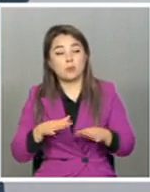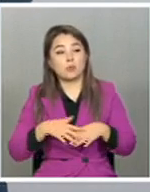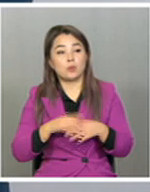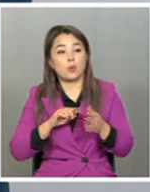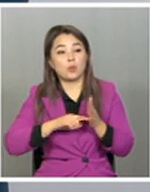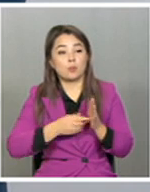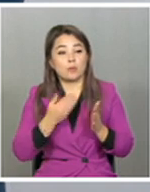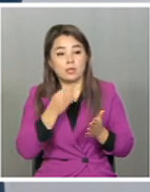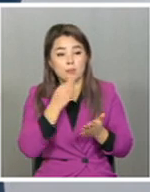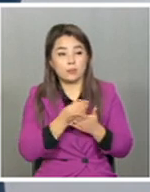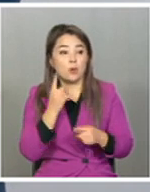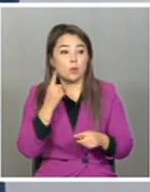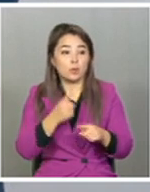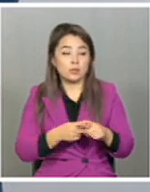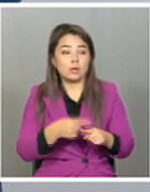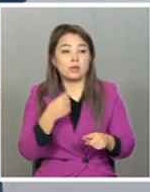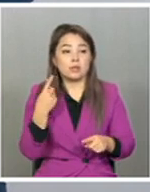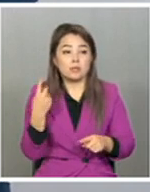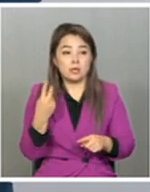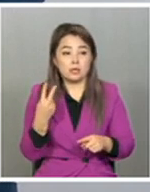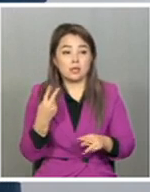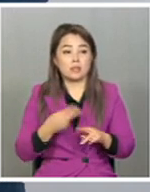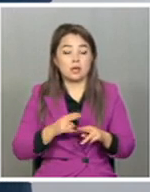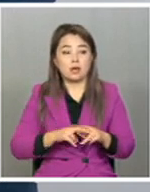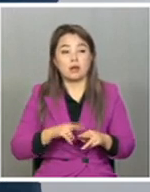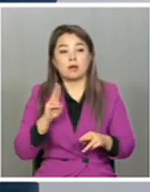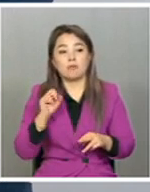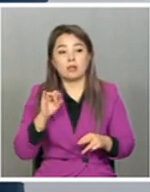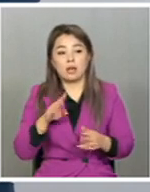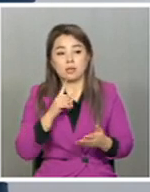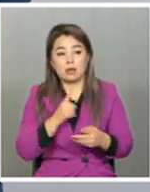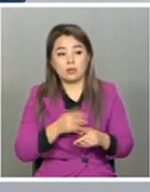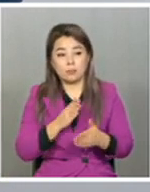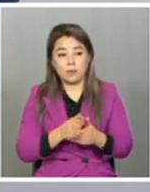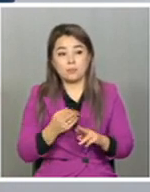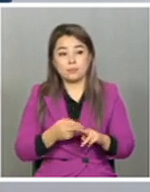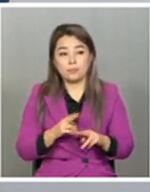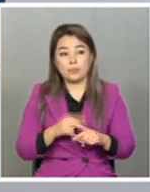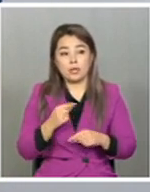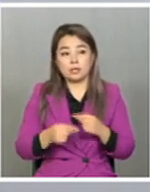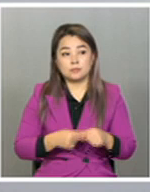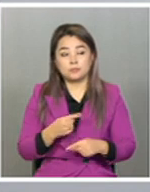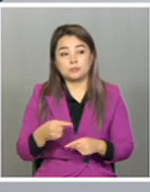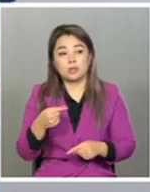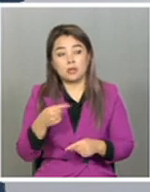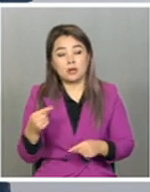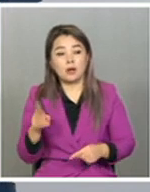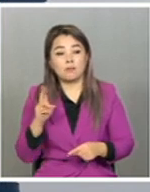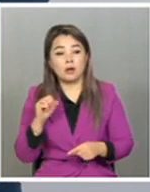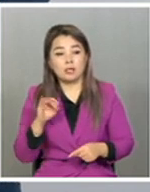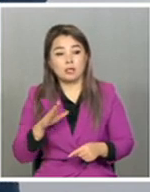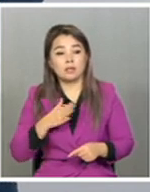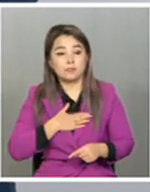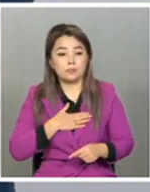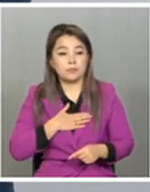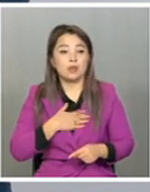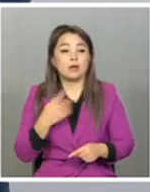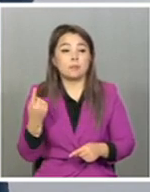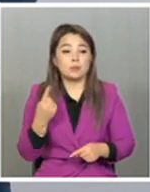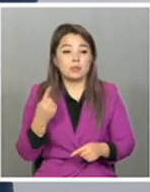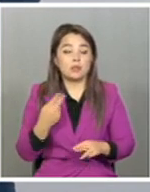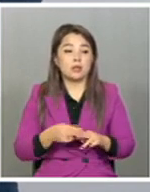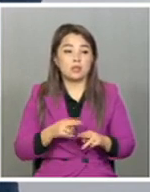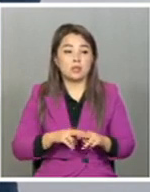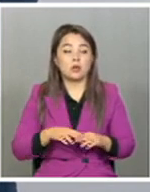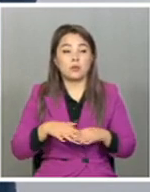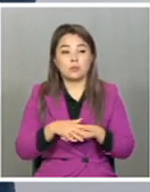көбейтінісі қосылған екінші өрнектің квадраты. Келесі айырманың квадраты бізде бірінші өрнектің